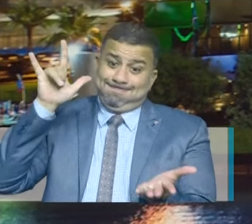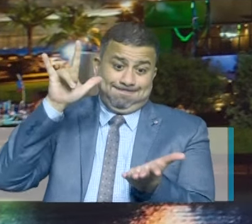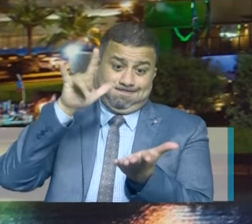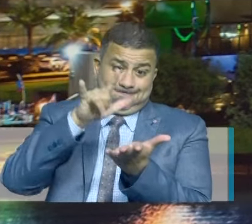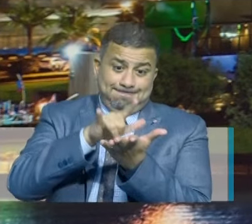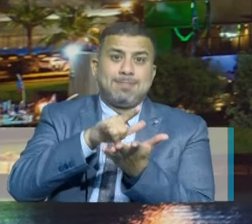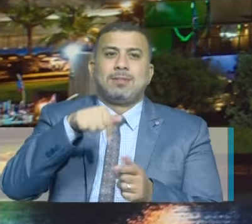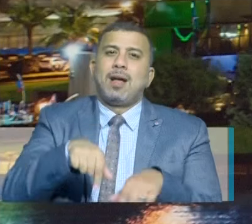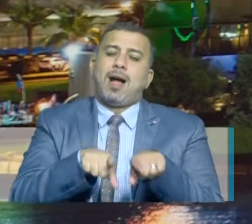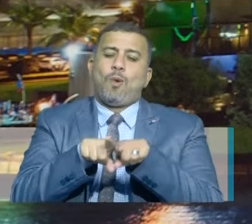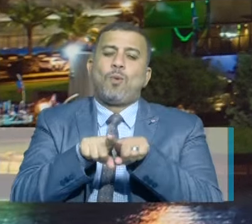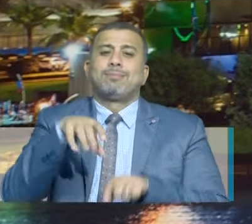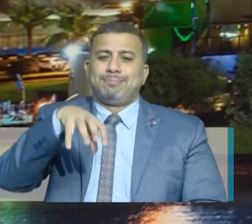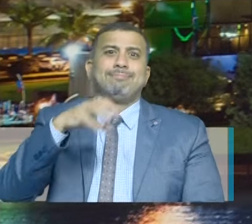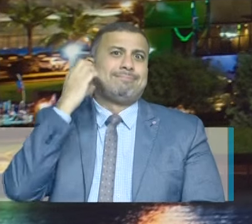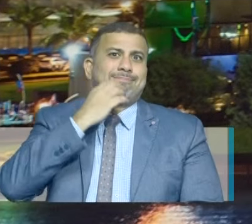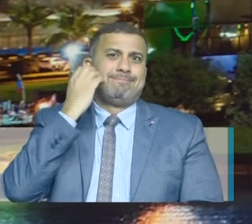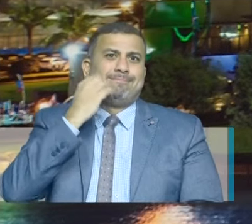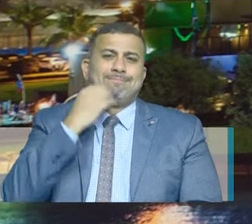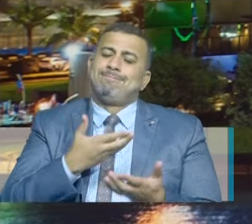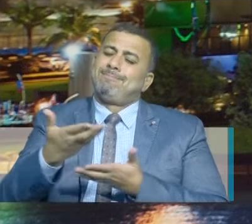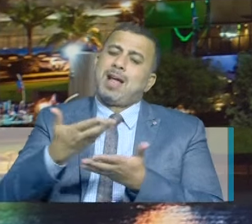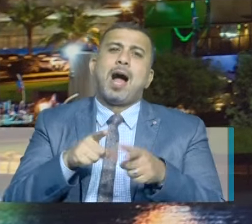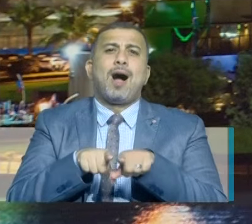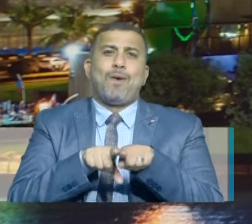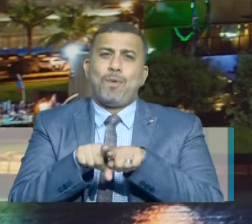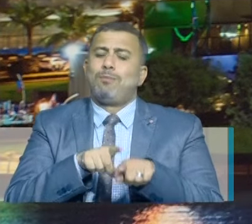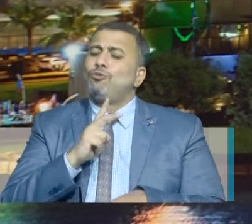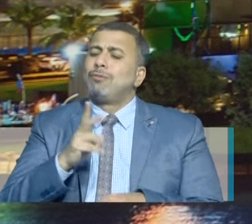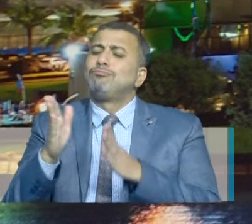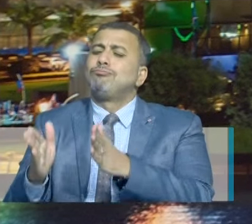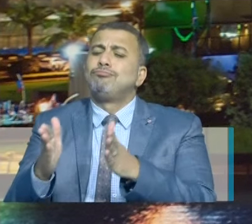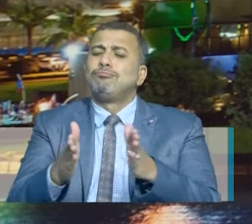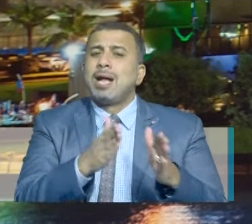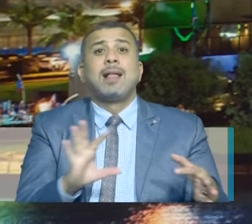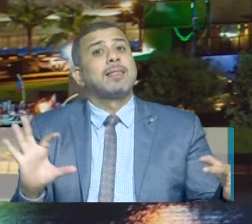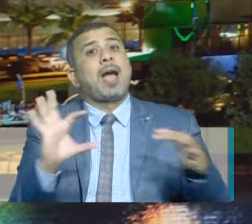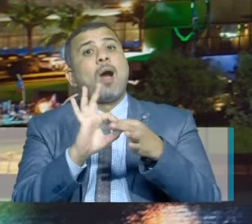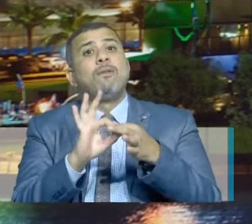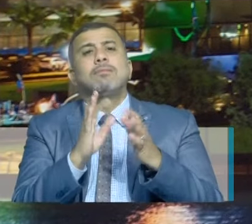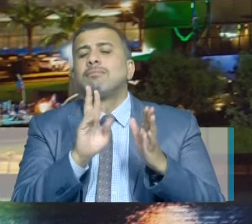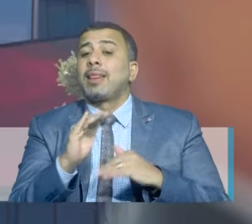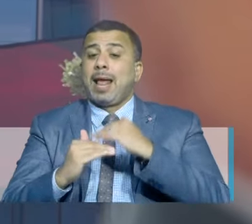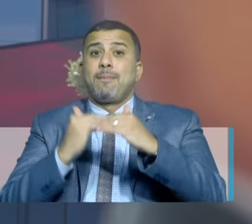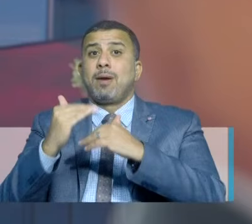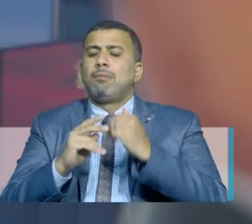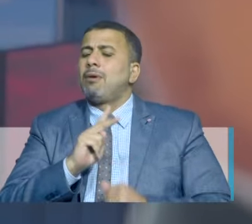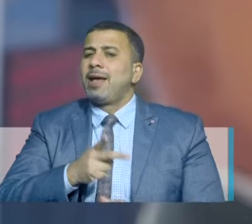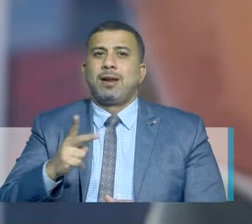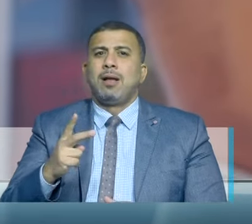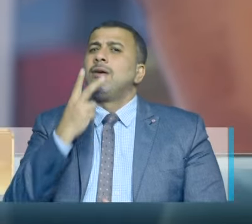يقوم بزياره اخويه للدوله بحث العلاقات الاخويه ومختلف جوانب التعاون في المجالات التنمويه